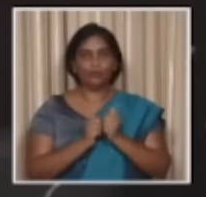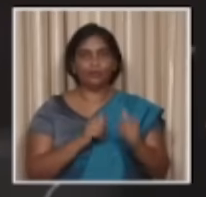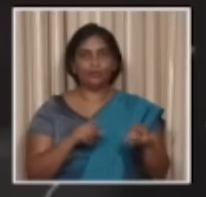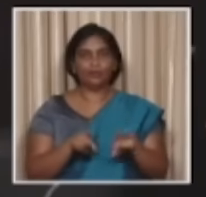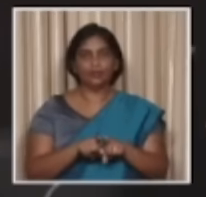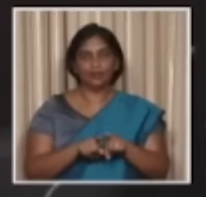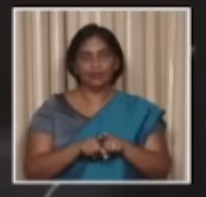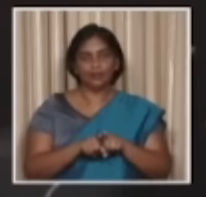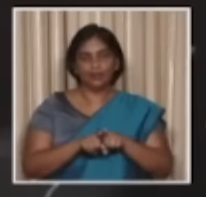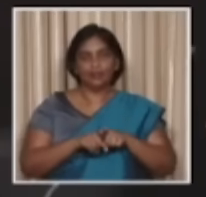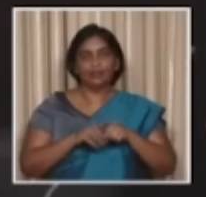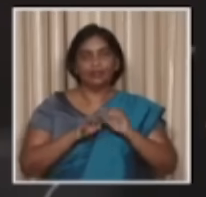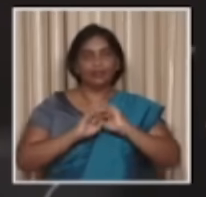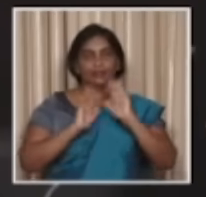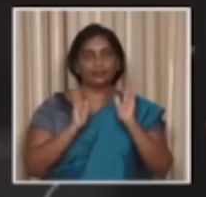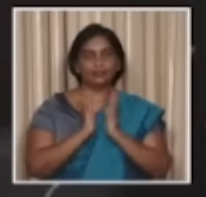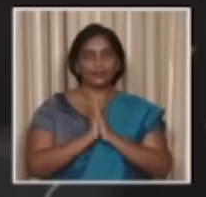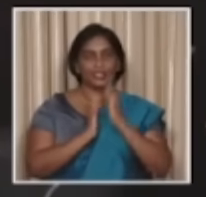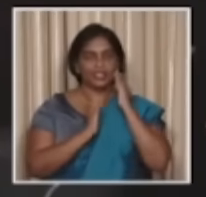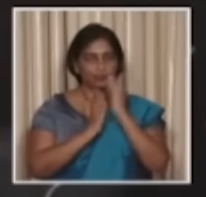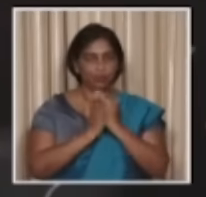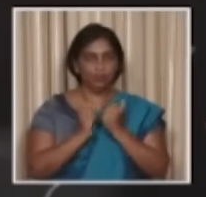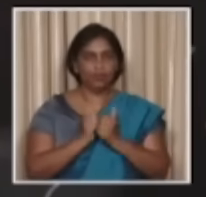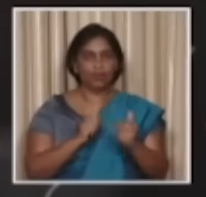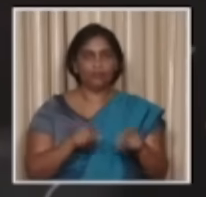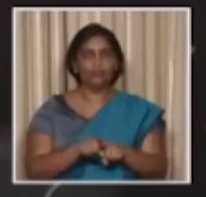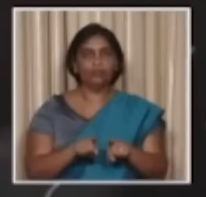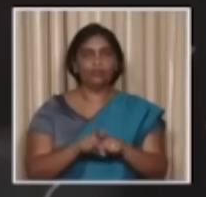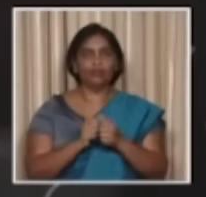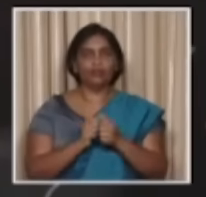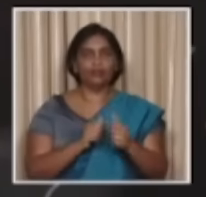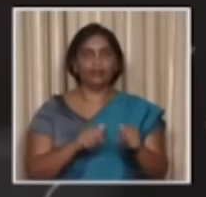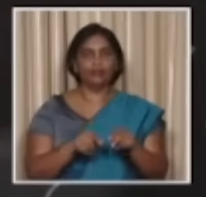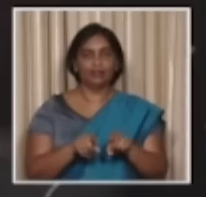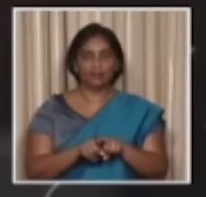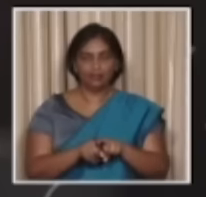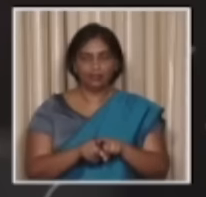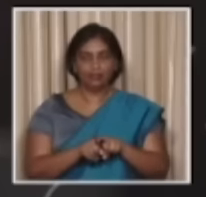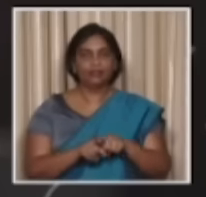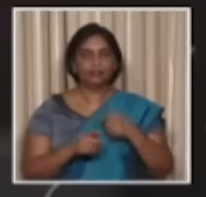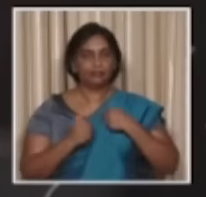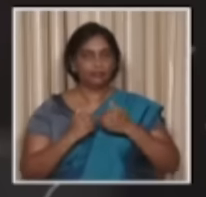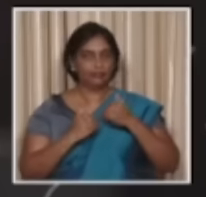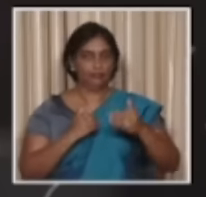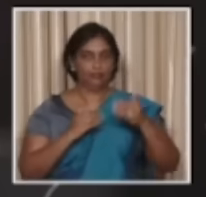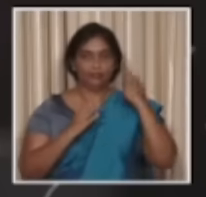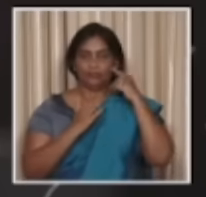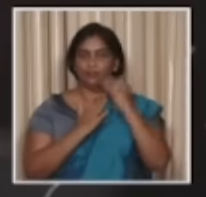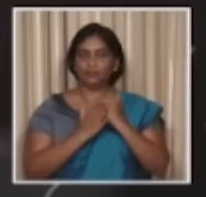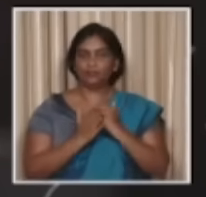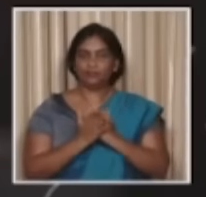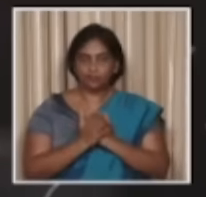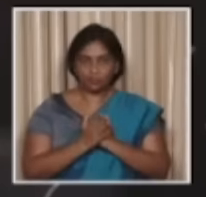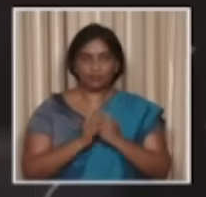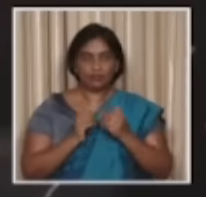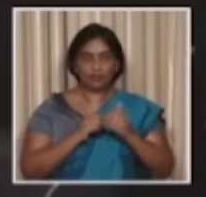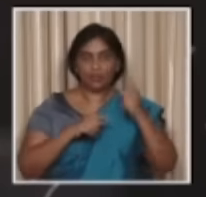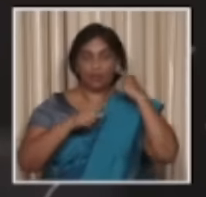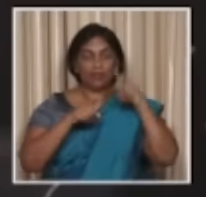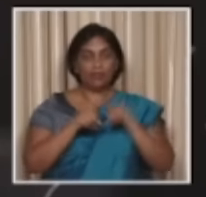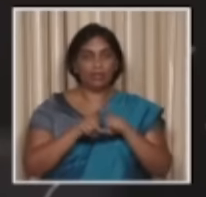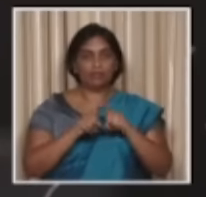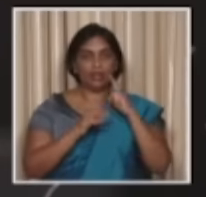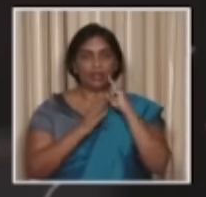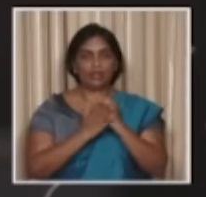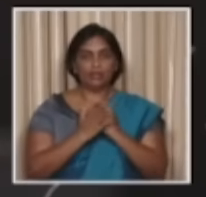මේවට වාකීම් බාර ගන්න ඉදිරිපත් වෙන්න ඕනේ. මේ දිනවල අපට දිගටම අහන්න ලැබෙන්නේ බෙහෙත් හේත්වල